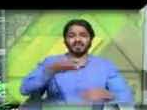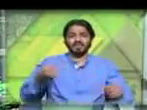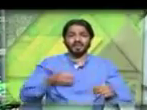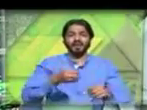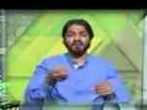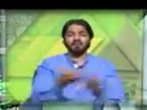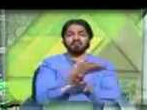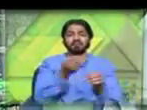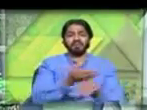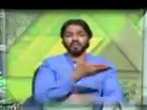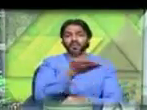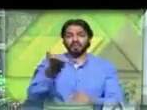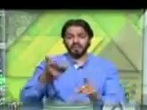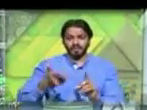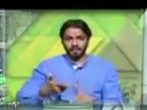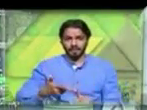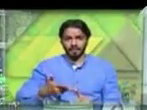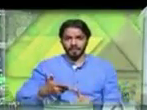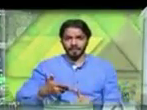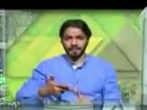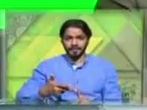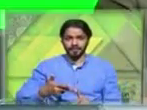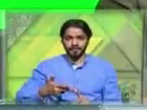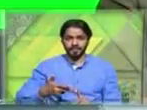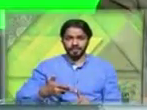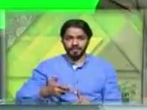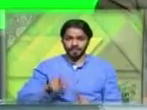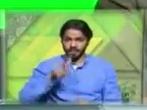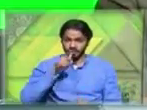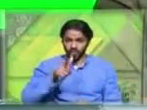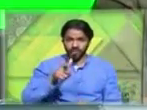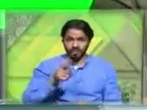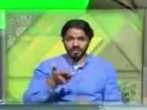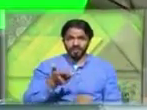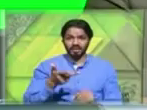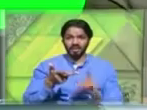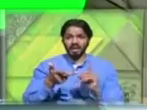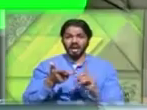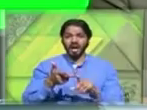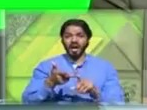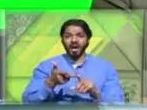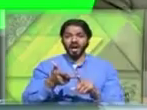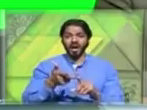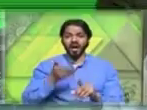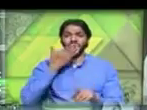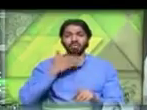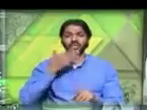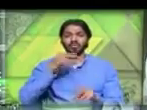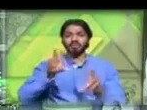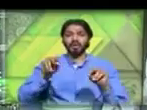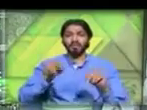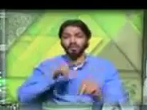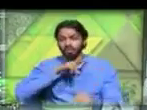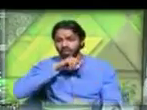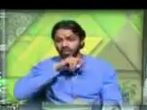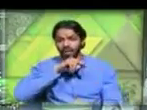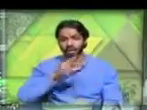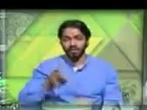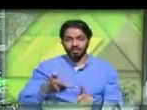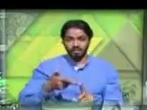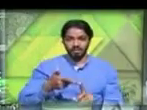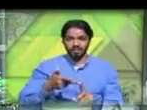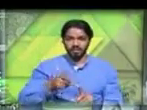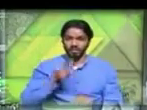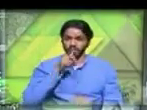المؤمن ليس كذلك. رهيبة الثالثة بصراحة. اي والله، همج الرعاع يتبعون كل ناعق. يا اخي الحبيب ويا اختي الفاضلة،